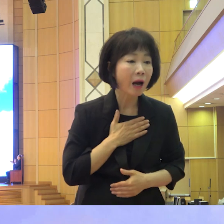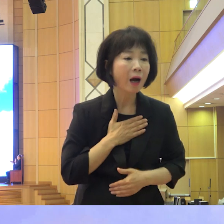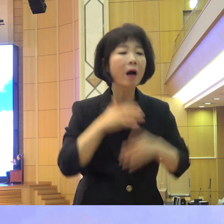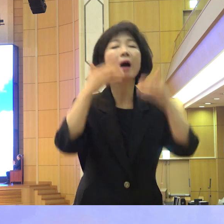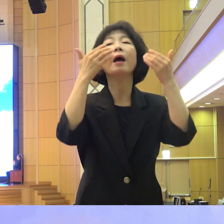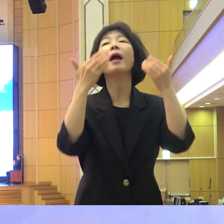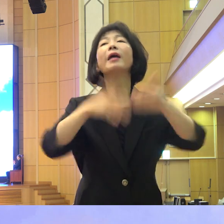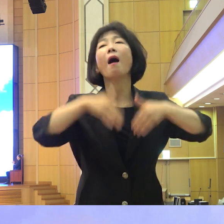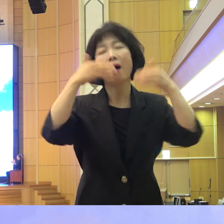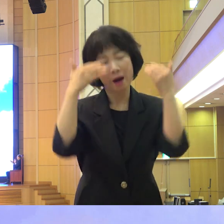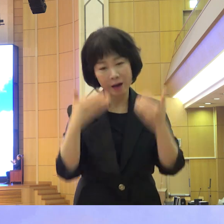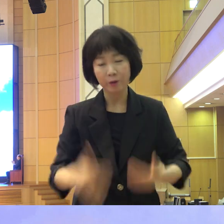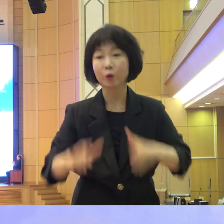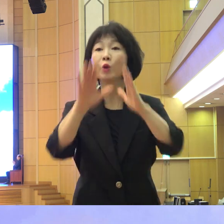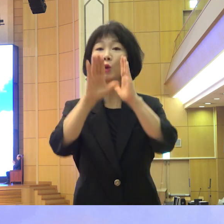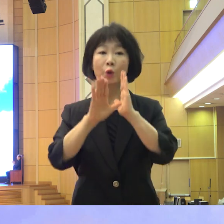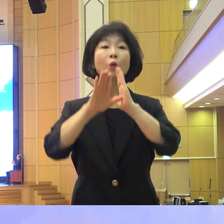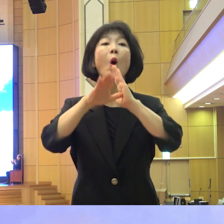내가